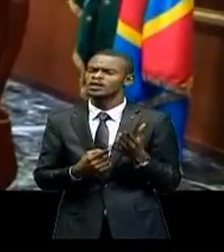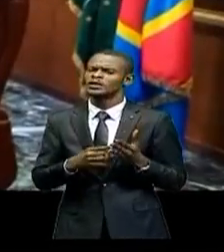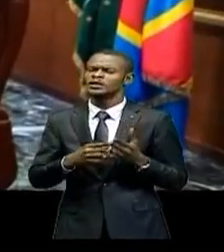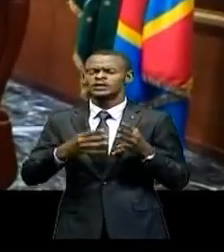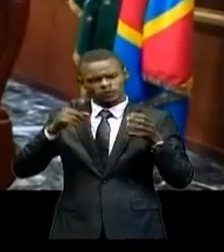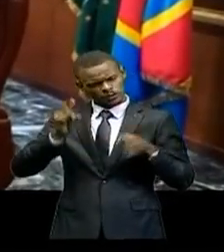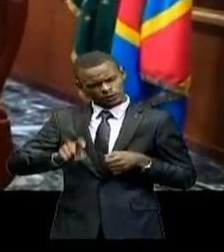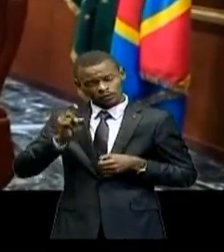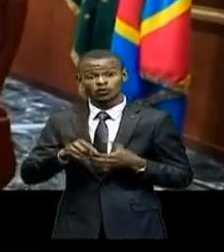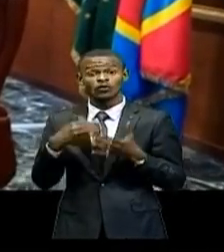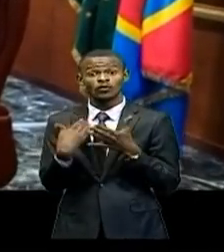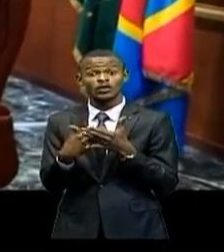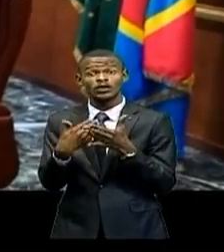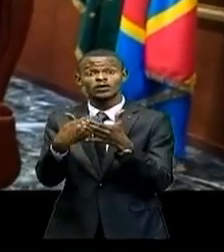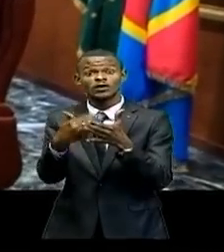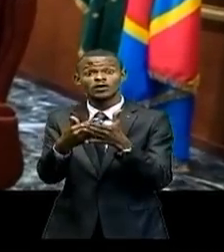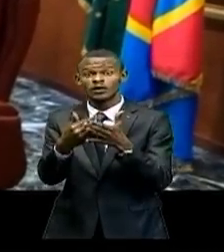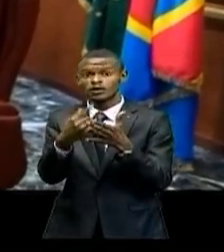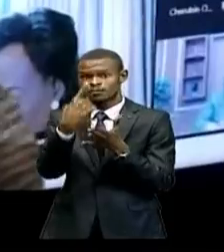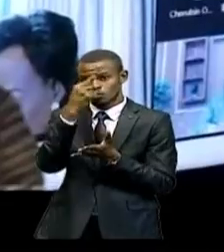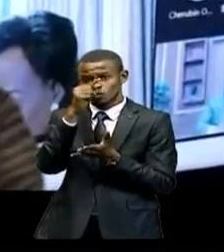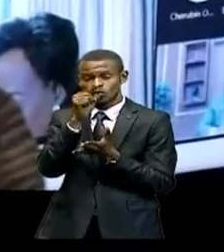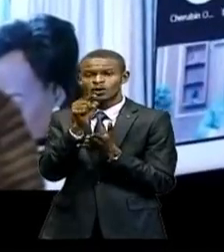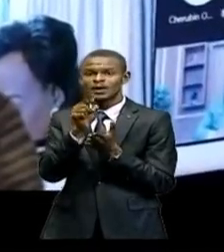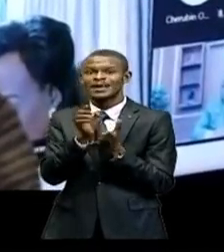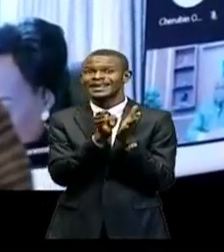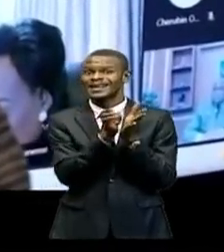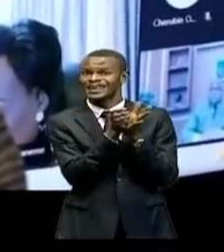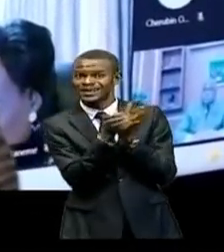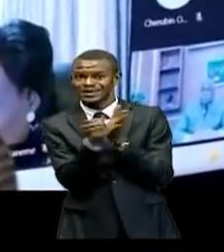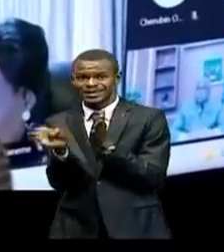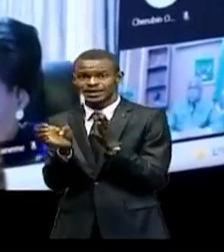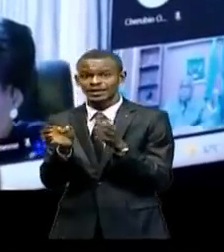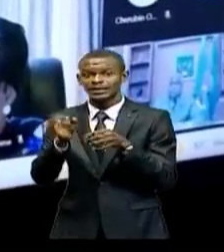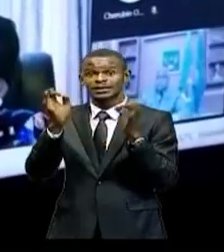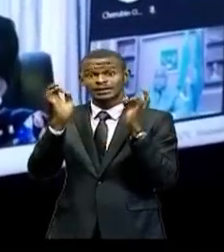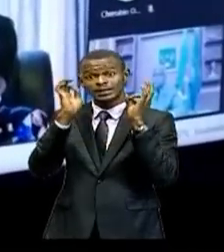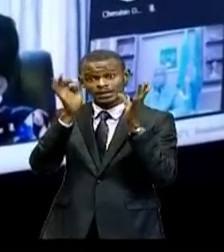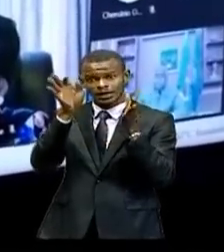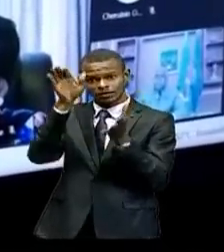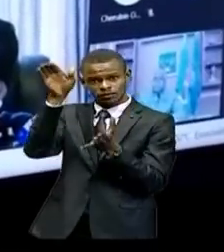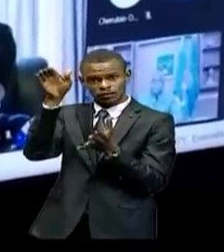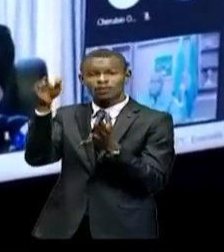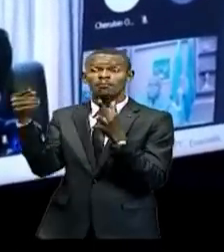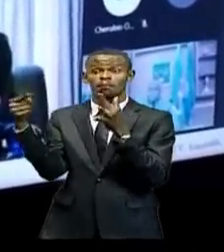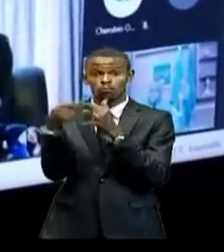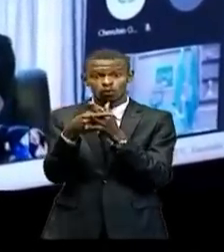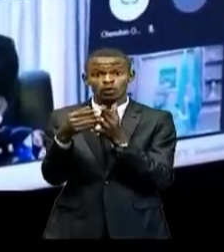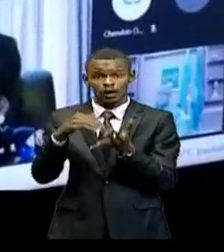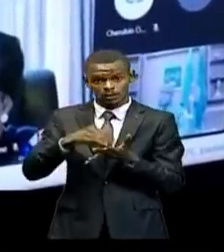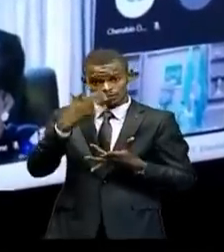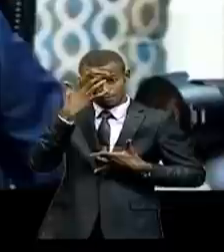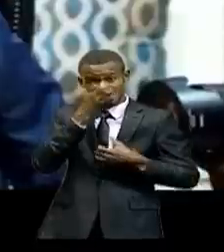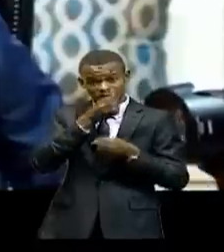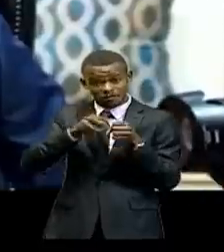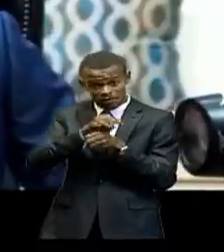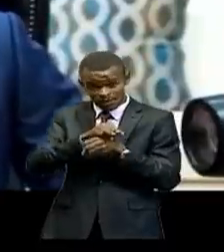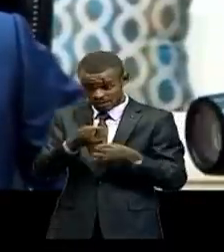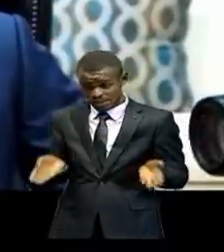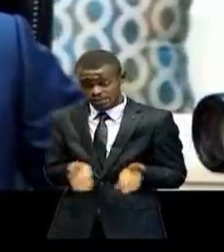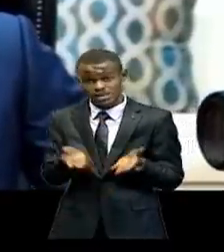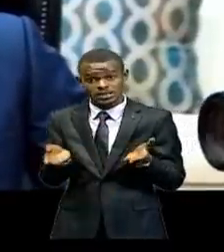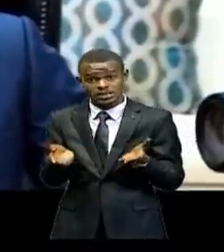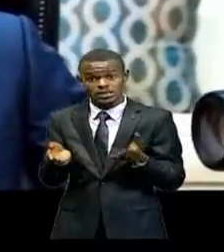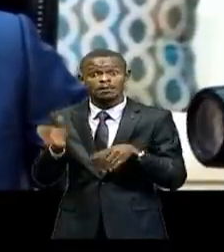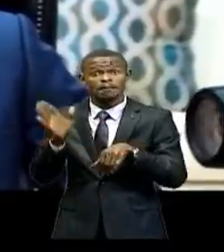d'anticiper en vue de minimiser les risques et les incidences qu'entraînerait une éventuelle nouvelle vague de contamination par